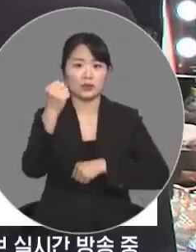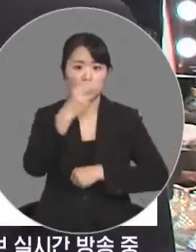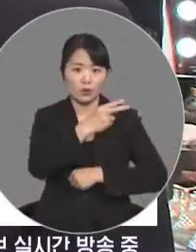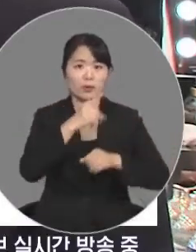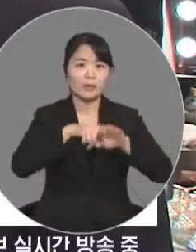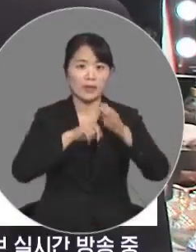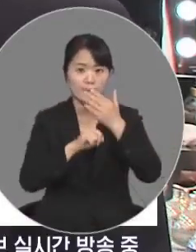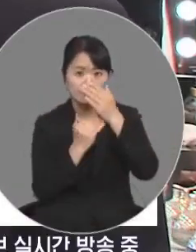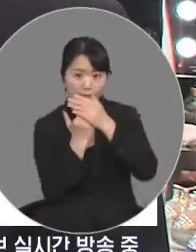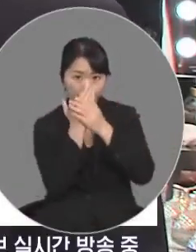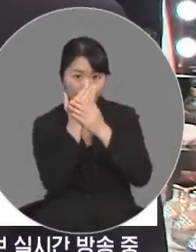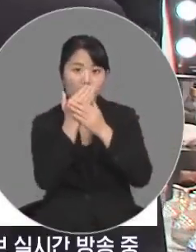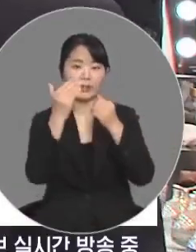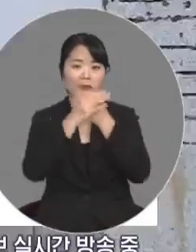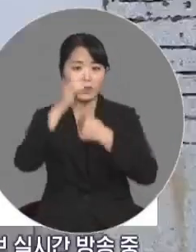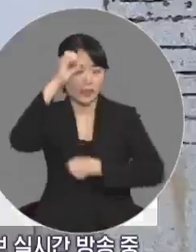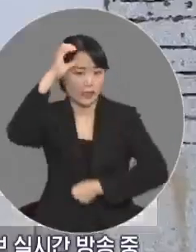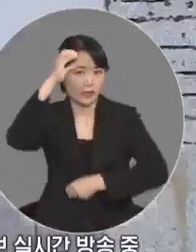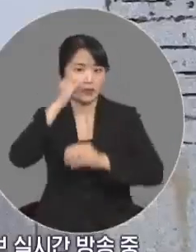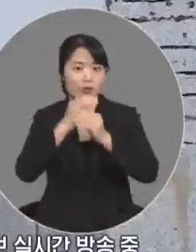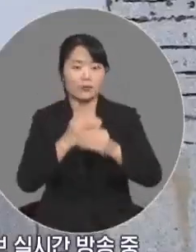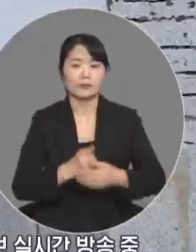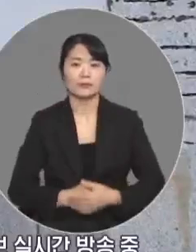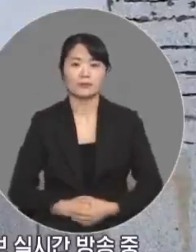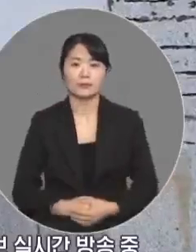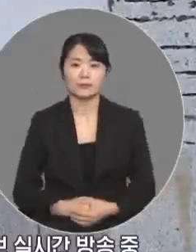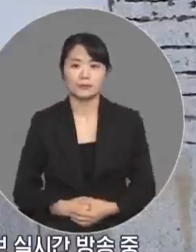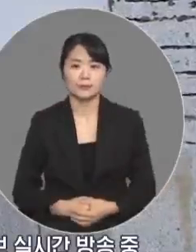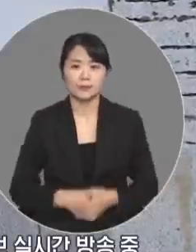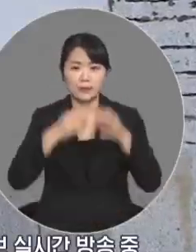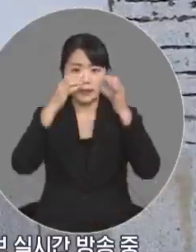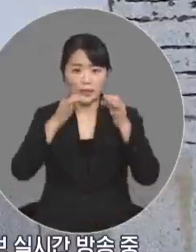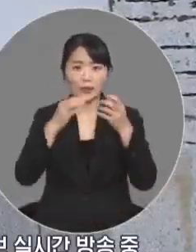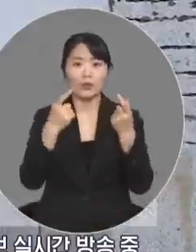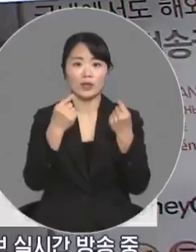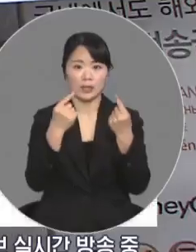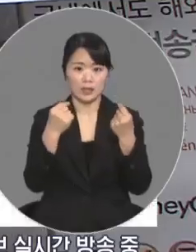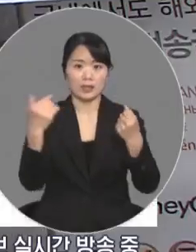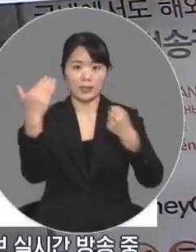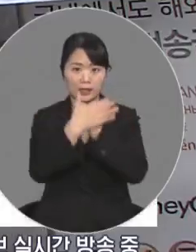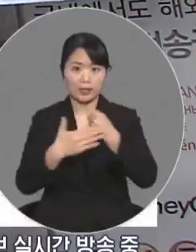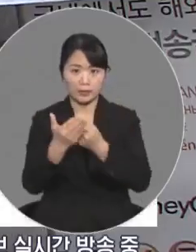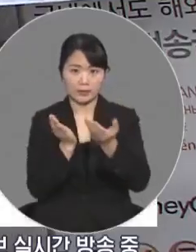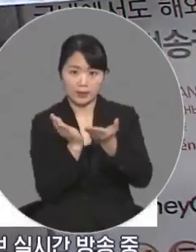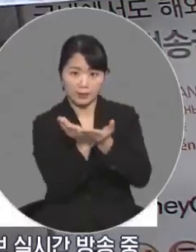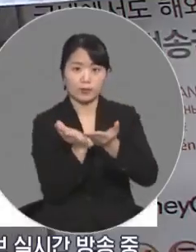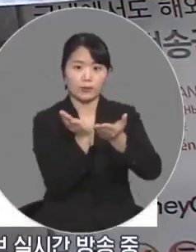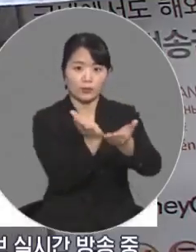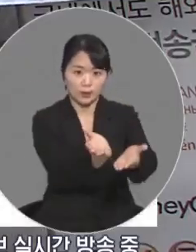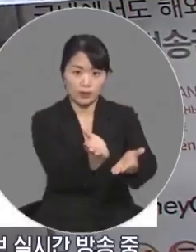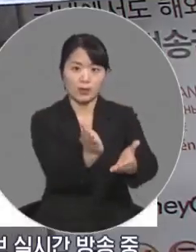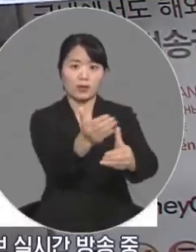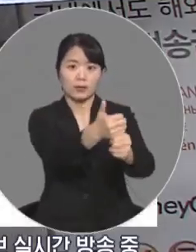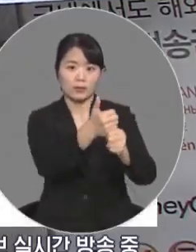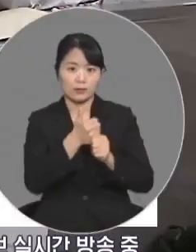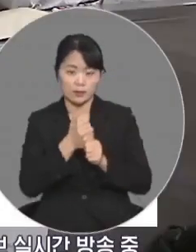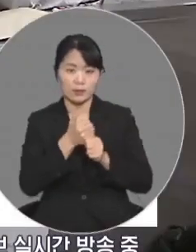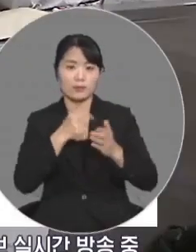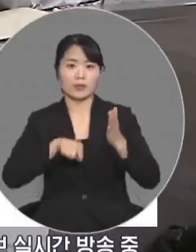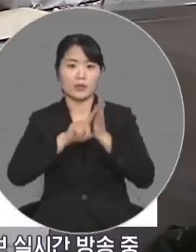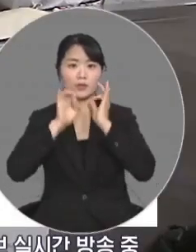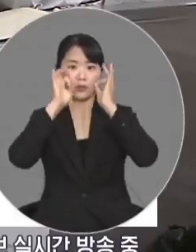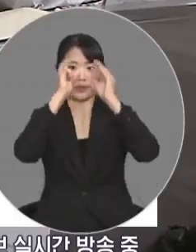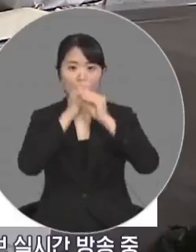따른 추가 매출이 기대되고 있습니다. 지역 은행 역시 맞춤형 특판 상품을 내놓으며 자금 유치에 한창인데,